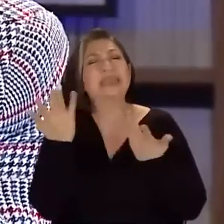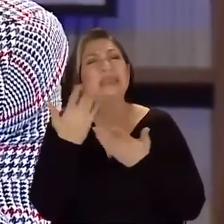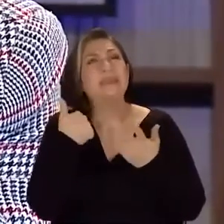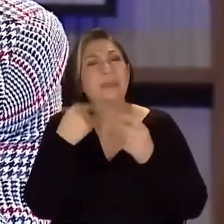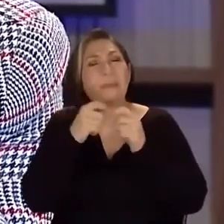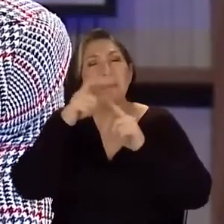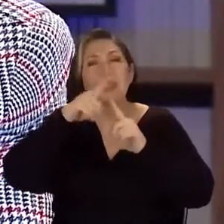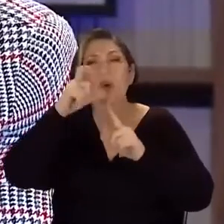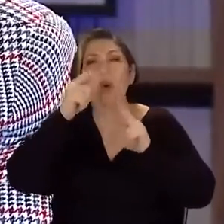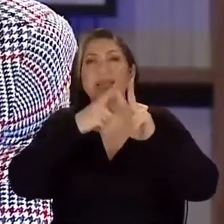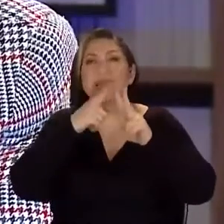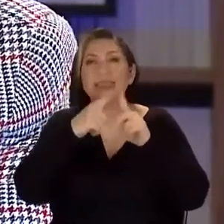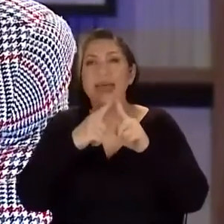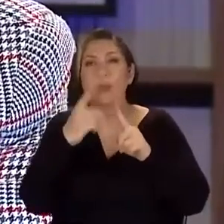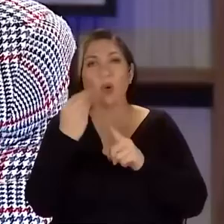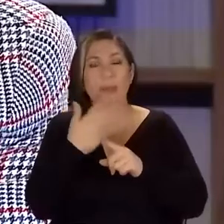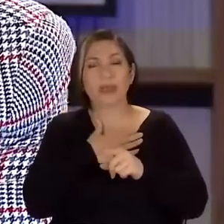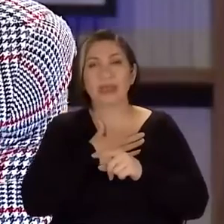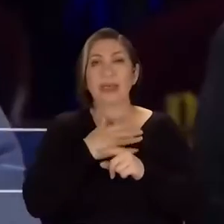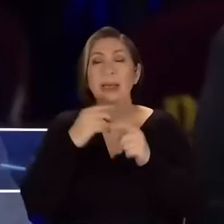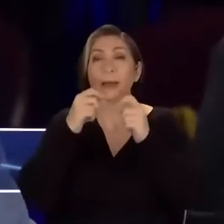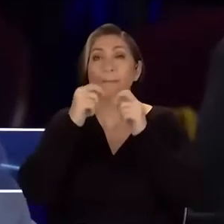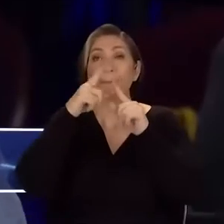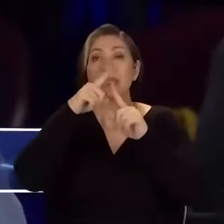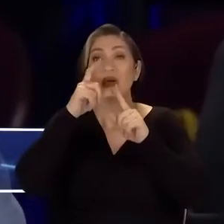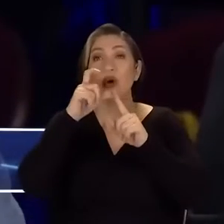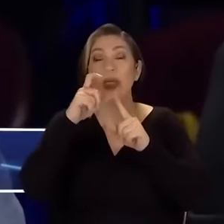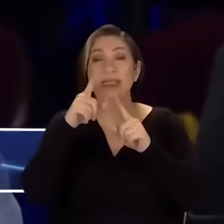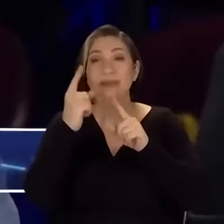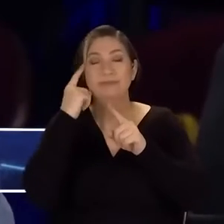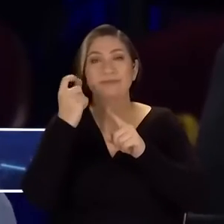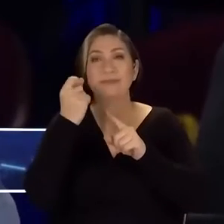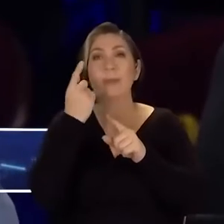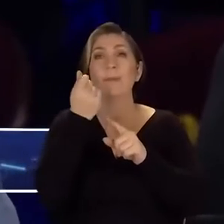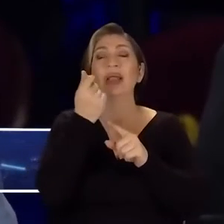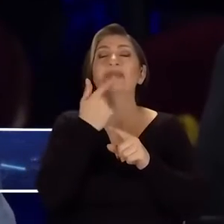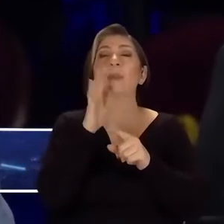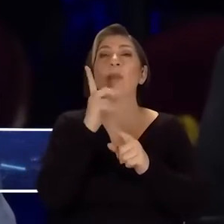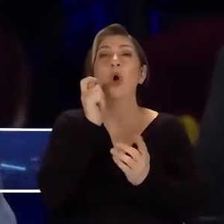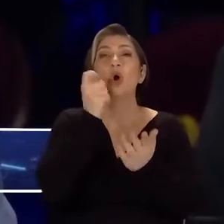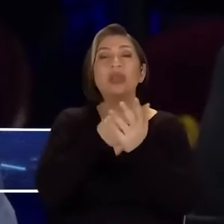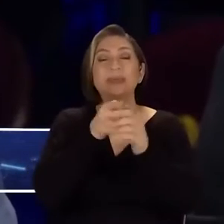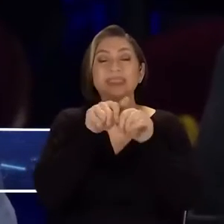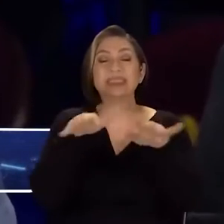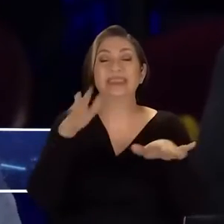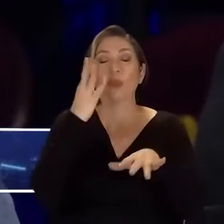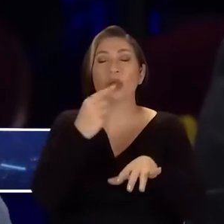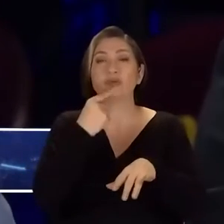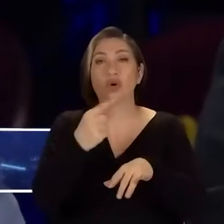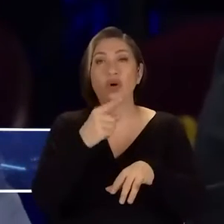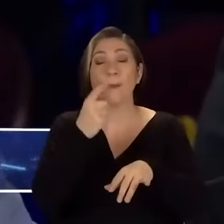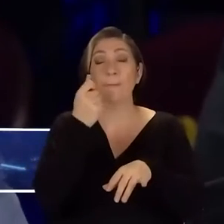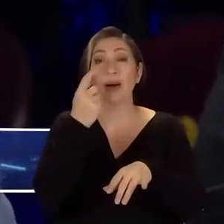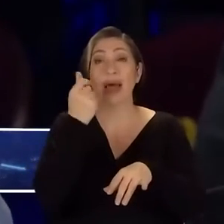Bitcoin hesabım olabilir? Bir defa şunu söyleyeyim. Bitcoin'in yaratıcısı bunu para diye tanımlamıyor. Bir ödeme sistemi olarak tanımlıyor. Para